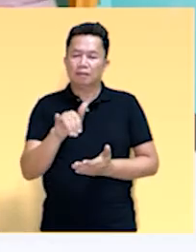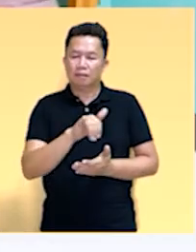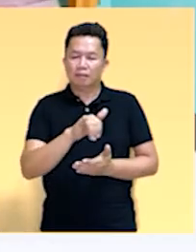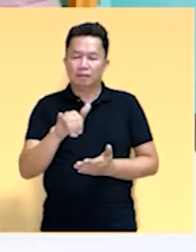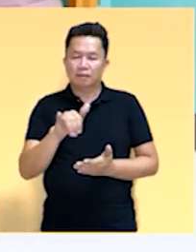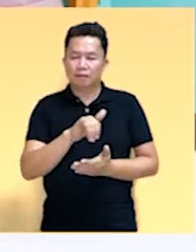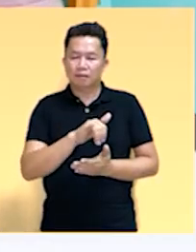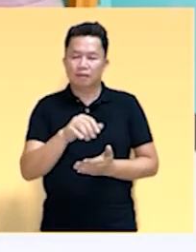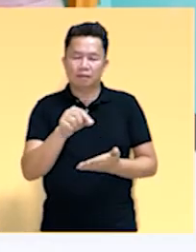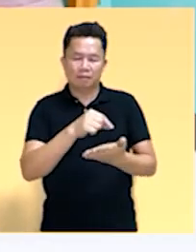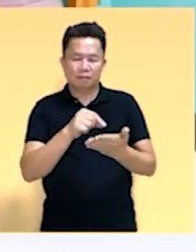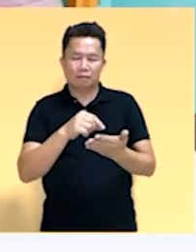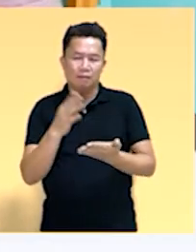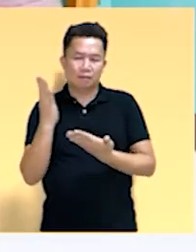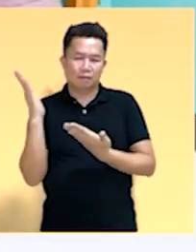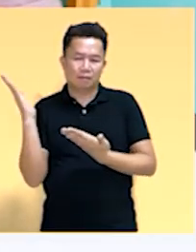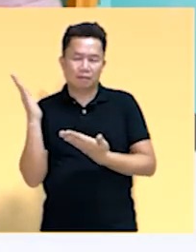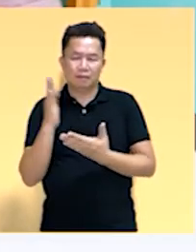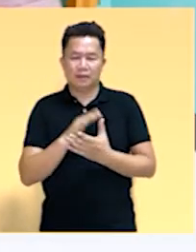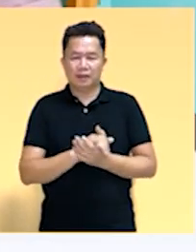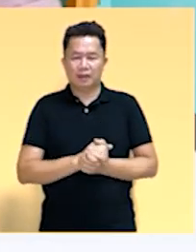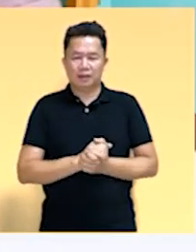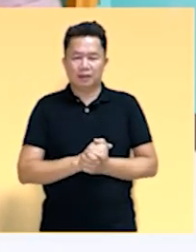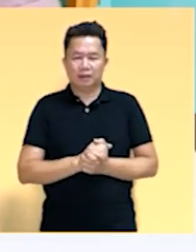Ganito rin ba ang inyong sinulat?